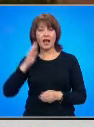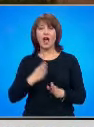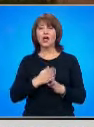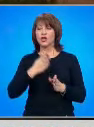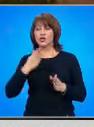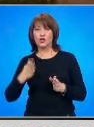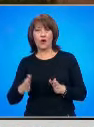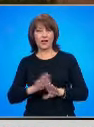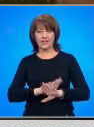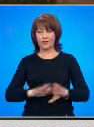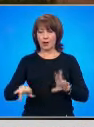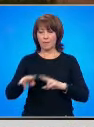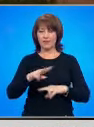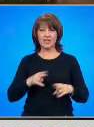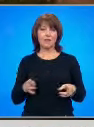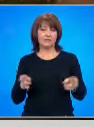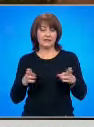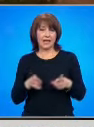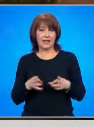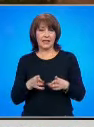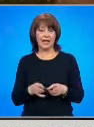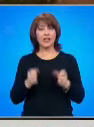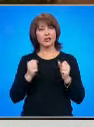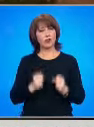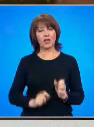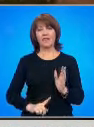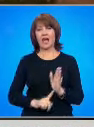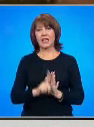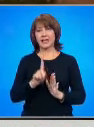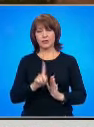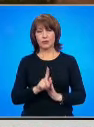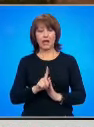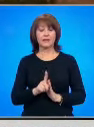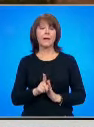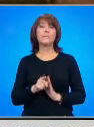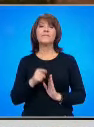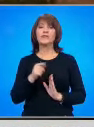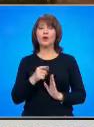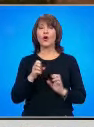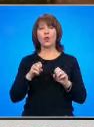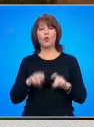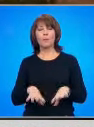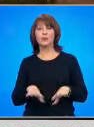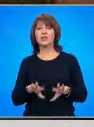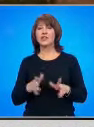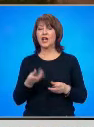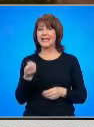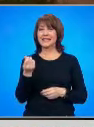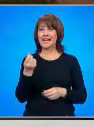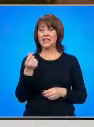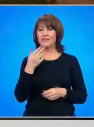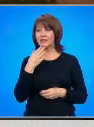за завършването на проверката били съкратени и се очакват резултати. Служебният вътрешен министър допуска, че средства